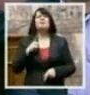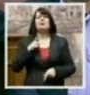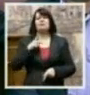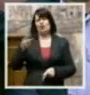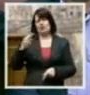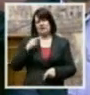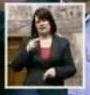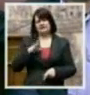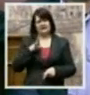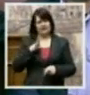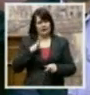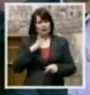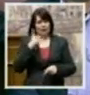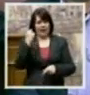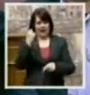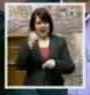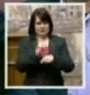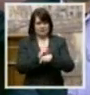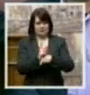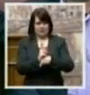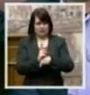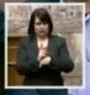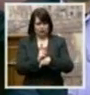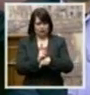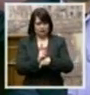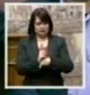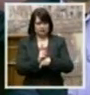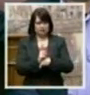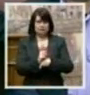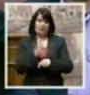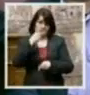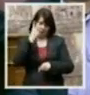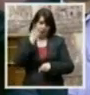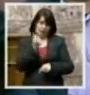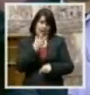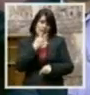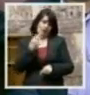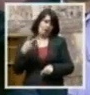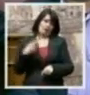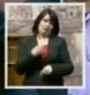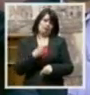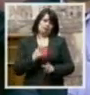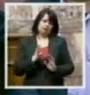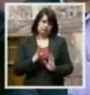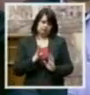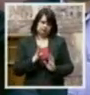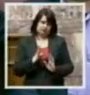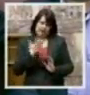όμως ένα λεπτό, γιατί το δικαιούμαι, κύριε Πρόεδρε, την ανοχή σας, για να ολοκληρώσω το ερώτημα.